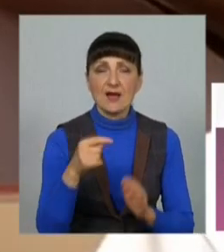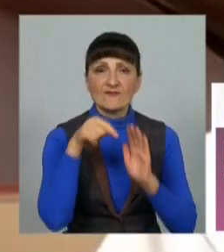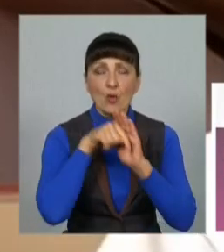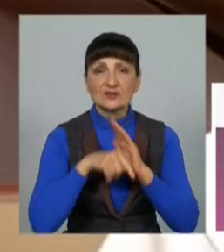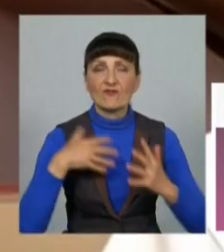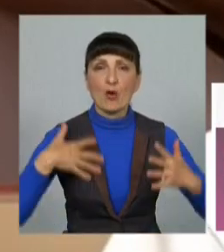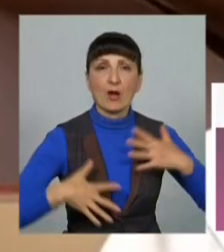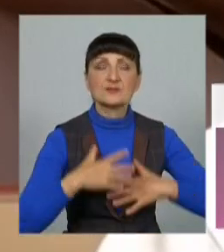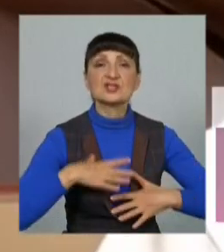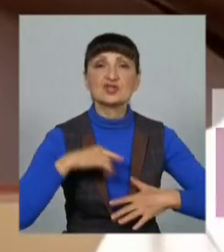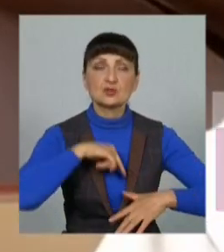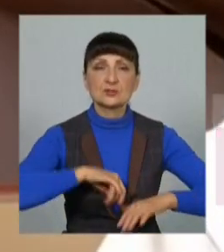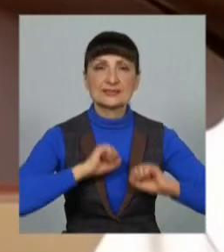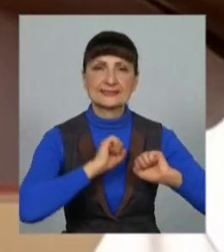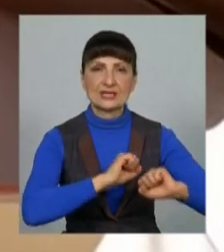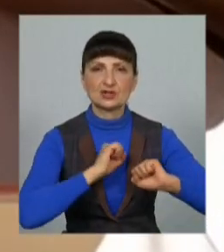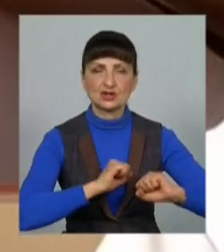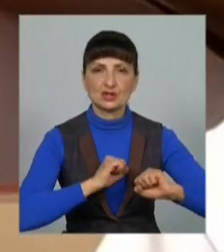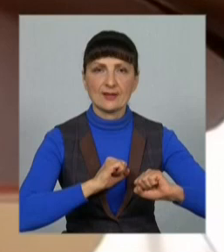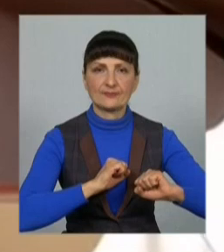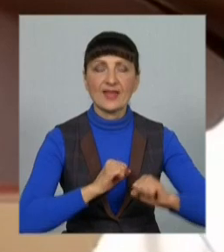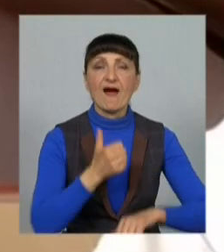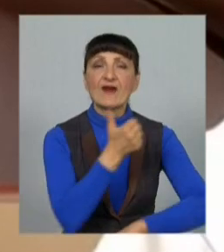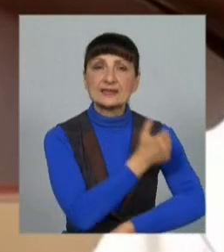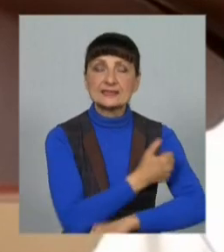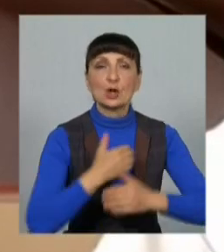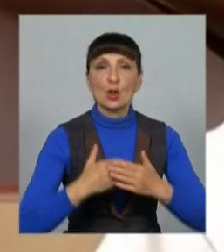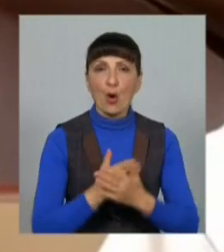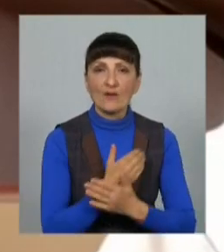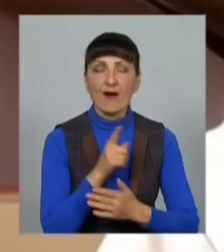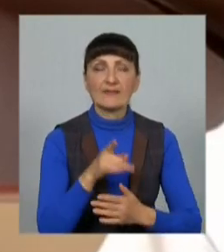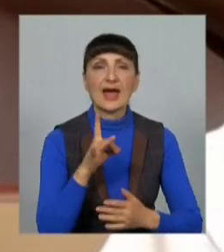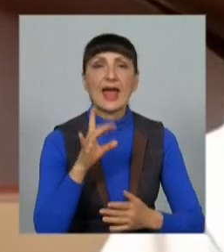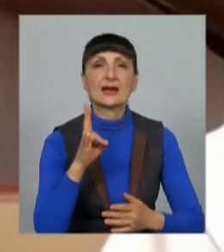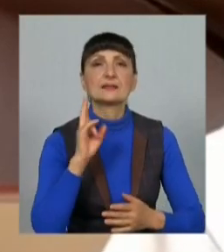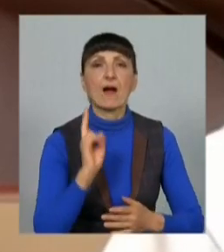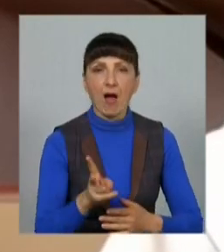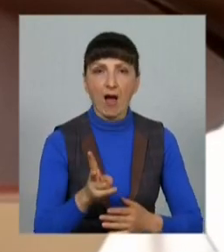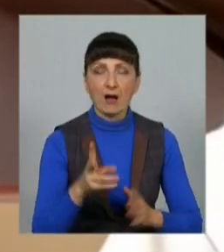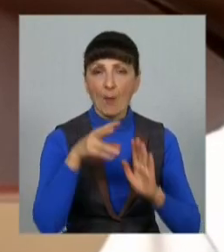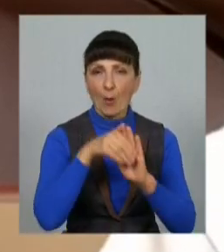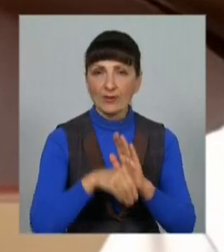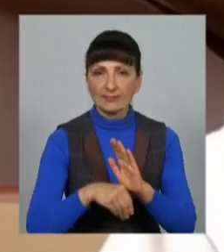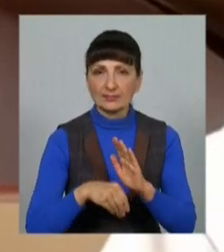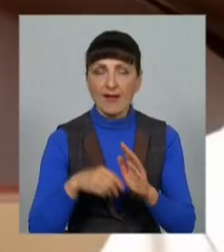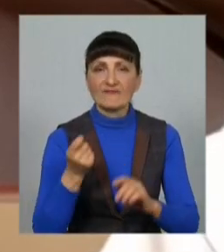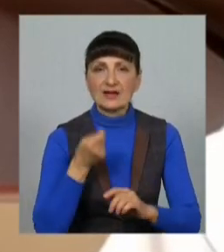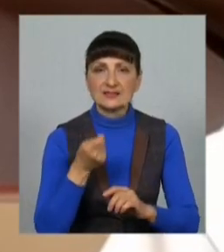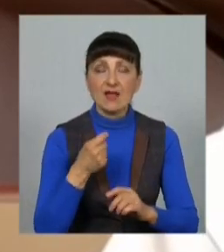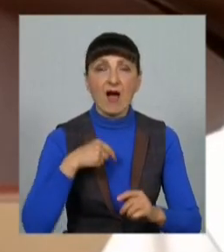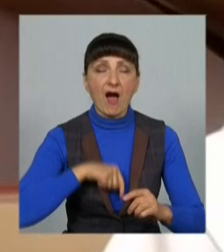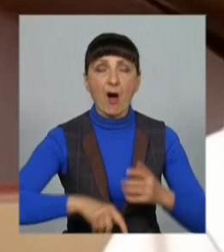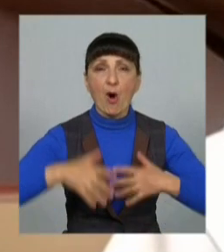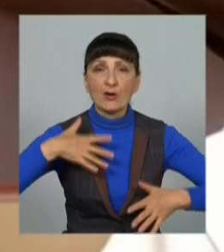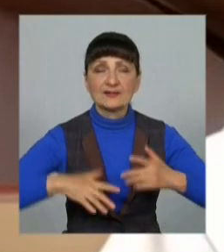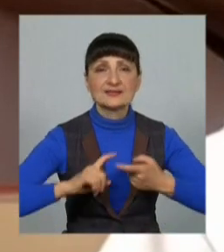выработать иммунитет. Вакцина от нового коронавируса разрабатывается как РНК-вакцина. РНК-компонент вакцины не взаимодействует